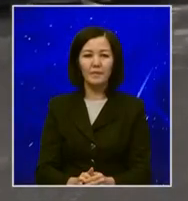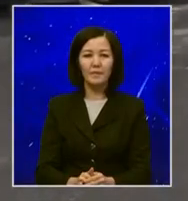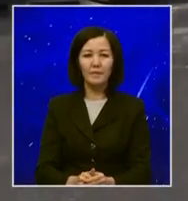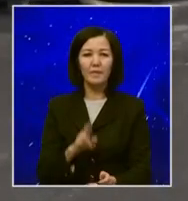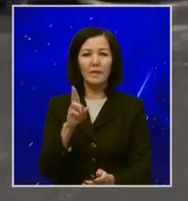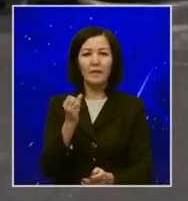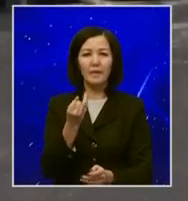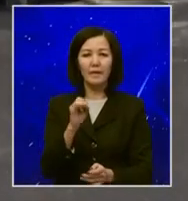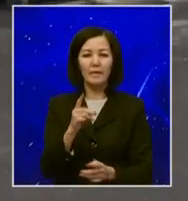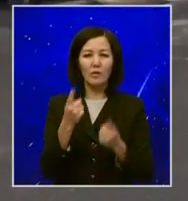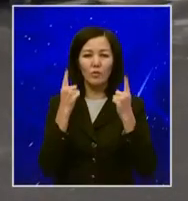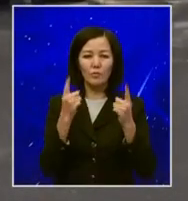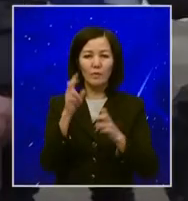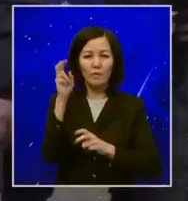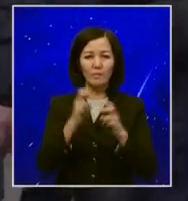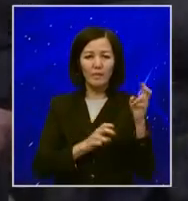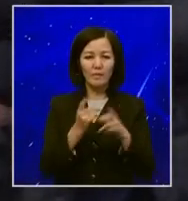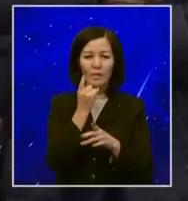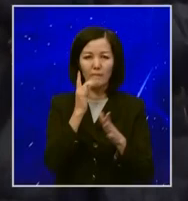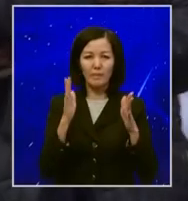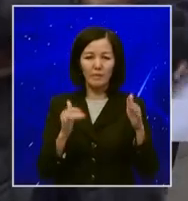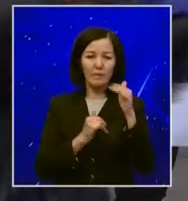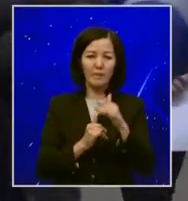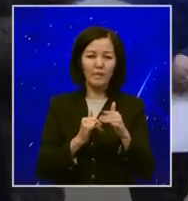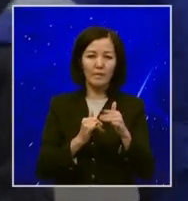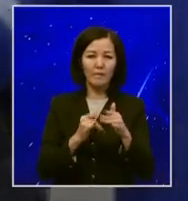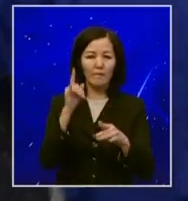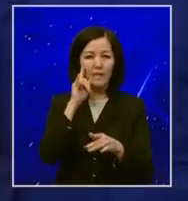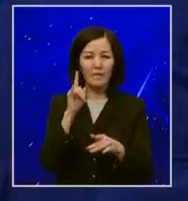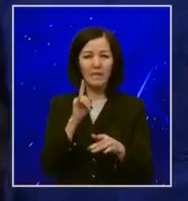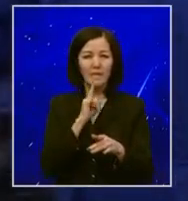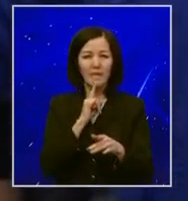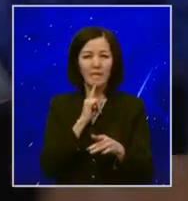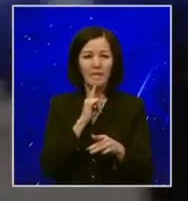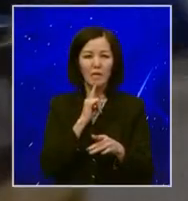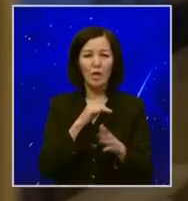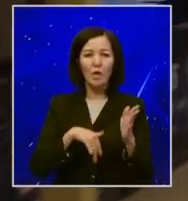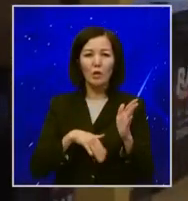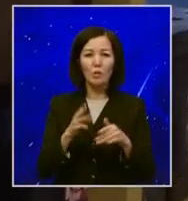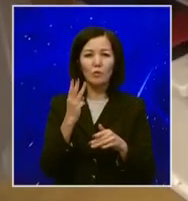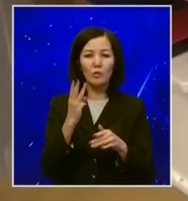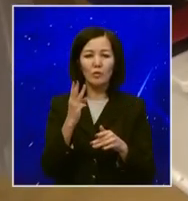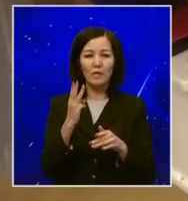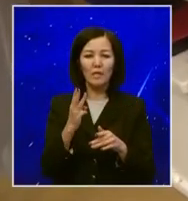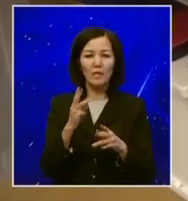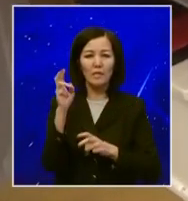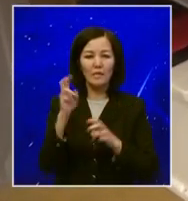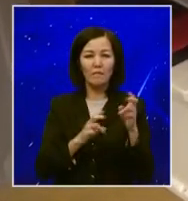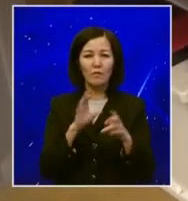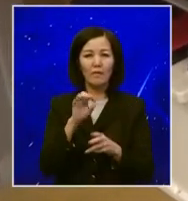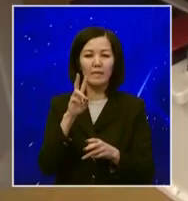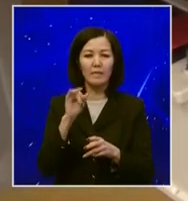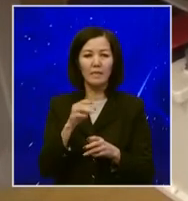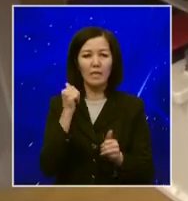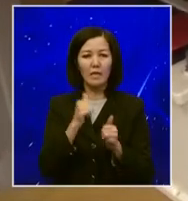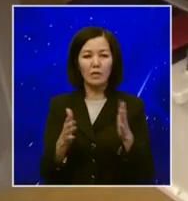Кайнар АКБ – крупнейший производитель аккумуляторов в стране. Предприятие входит в топ-3 заводов по СНГ. Ежегодно в его стенах